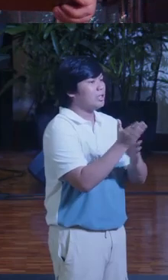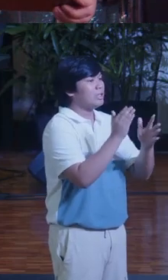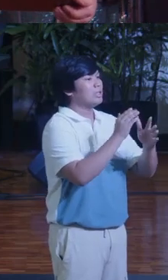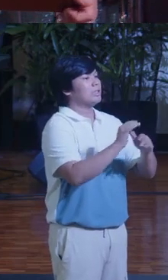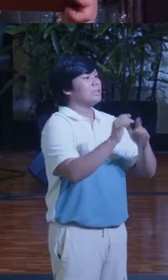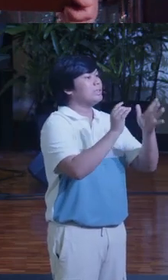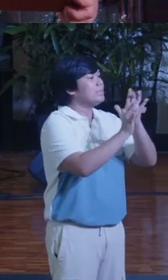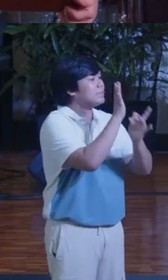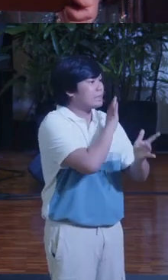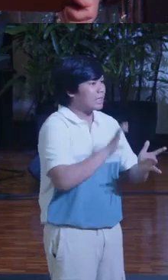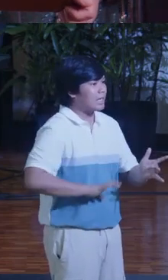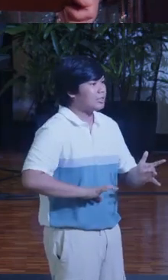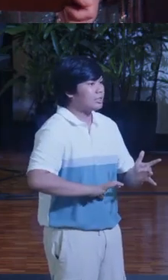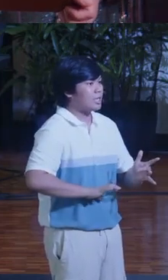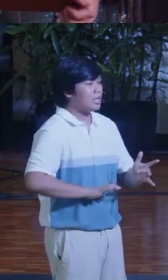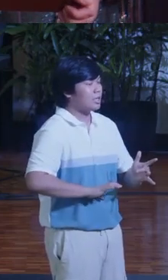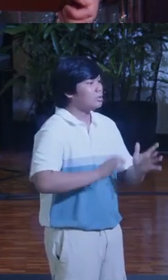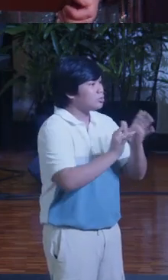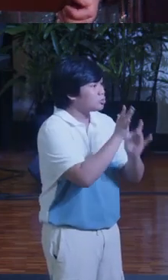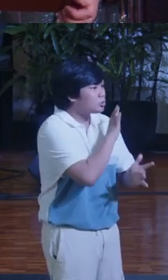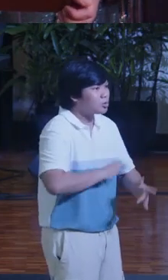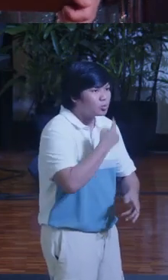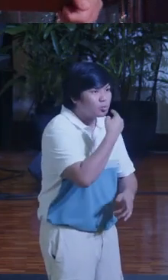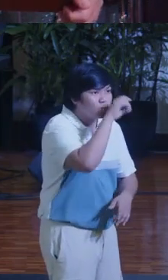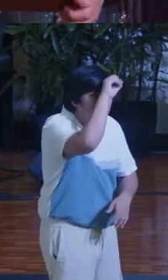Kristo Jesus yun.